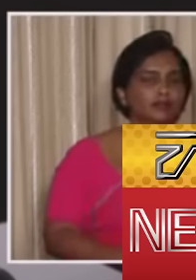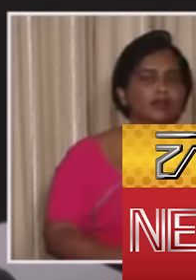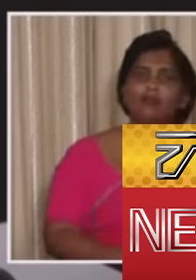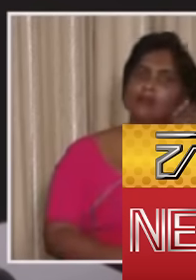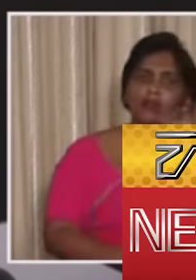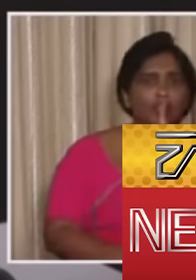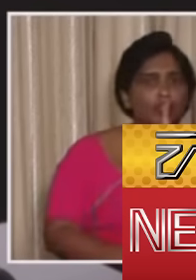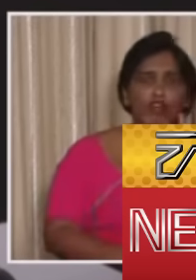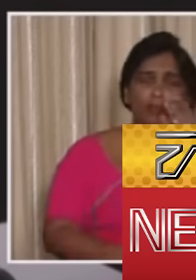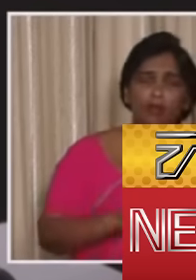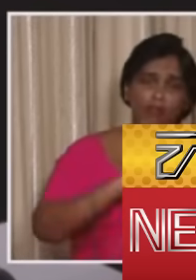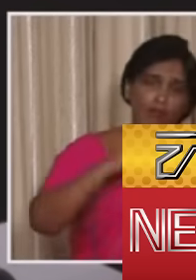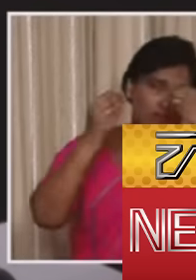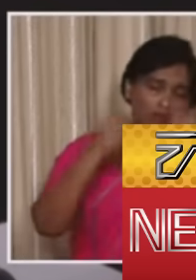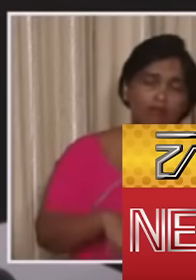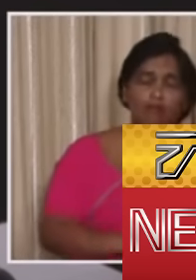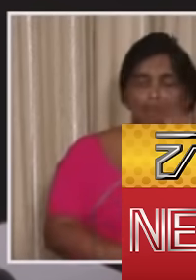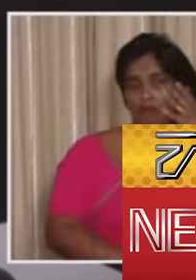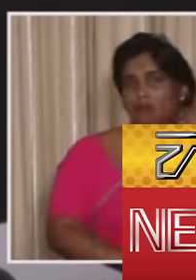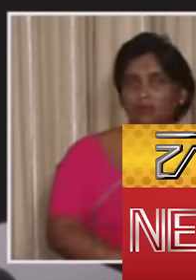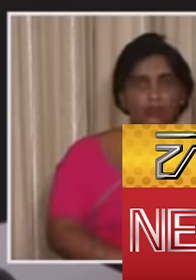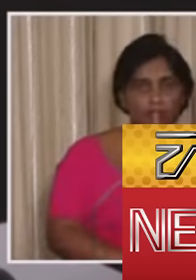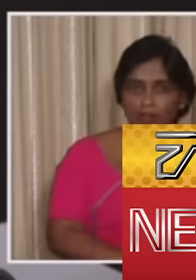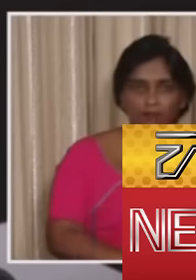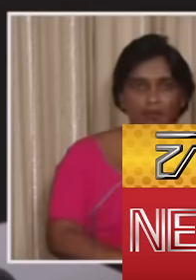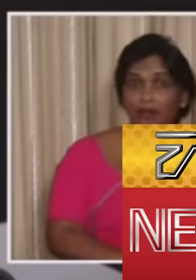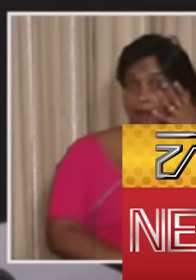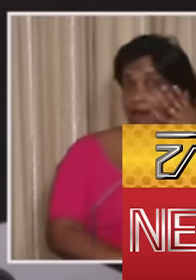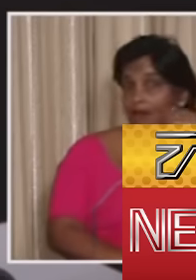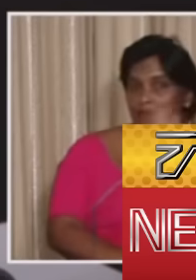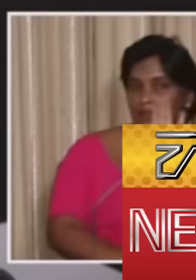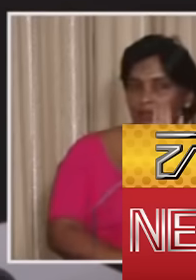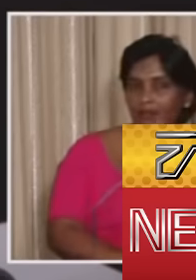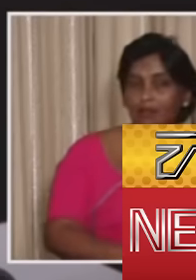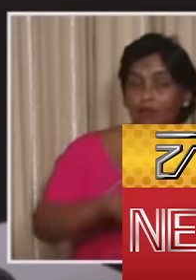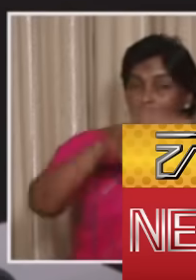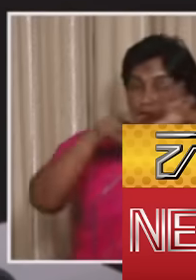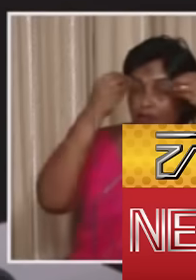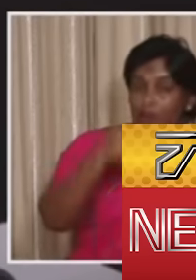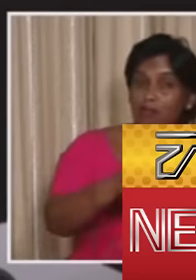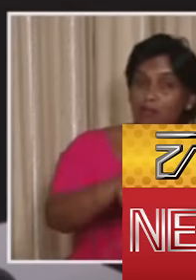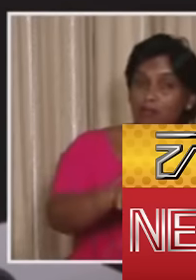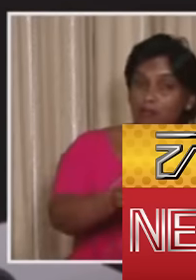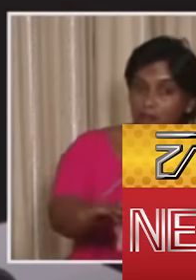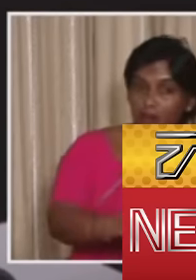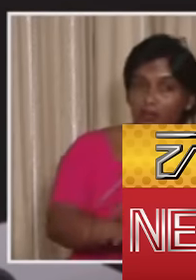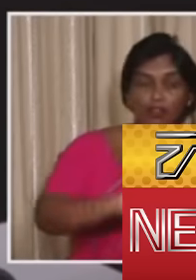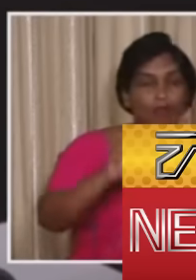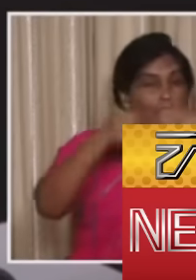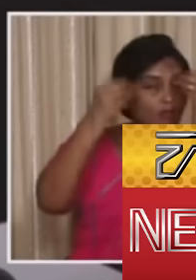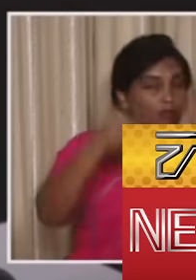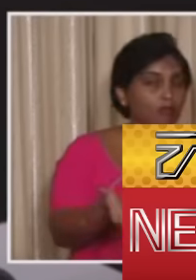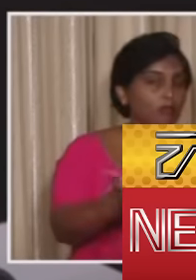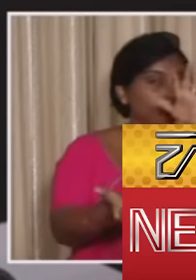තමුන්නාන්සේට කියන්න පුළුවන් ද කඩාවැටීම අතීතය අමතක කරන්න ඕන කියලා අමතක නෙවෙයි මේ කඩාවැටීමට වග කිය යුතු මේ කඩාවැටීමේ තීන්දුව